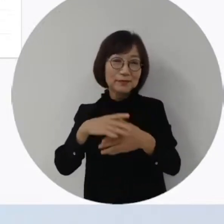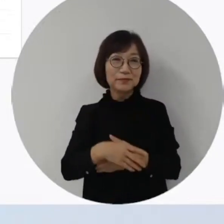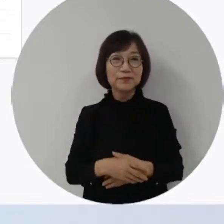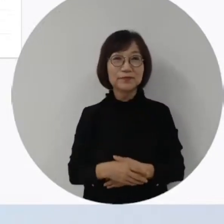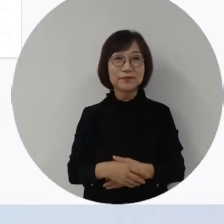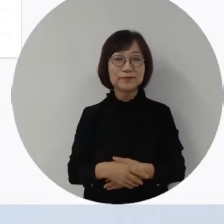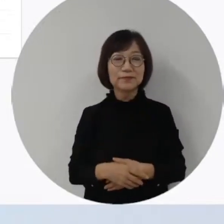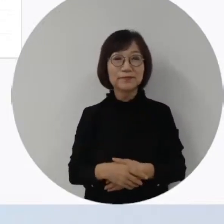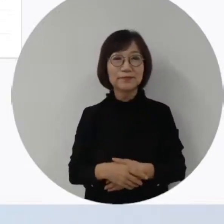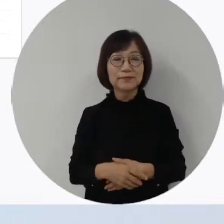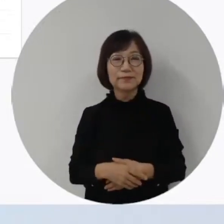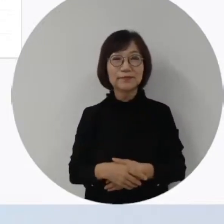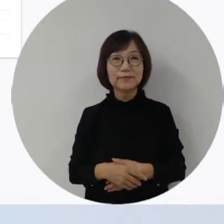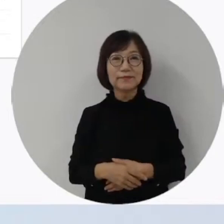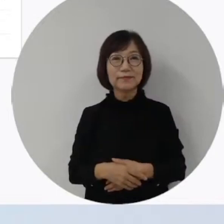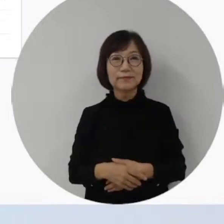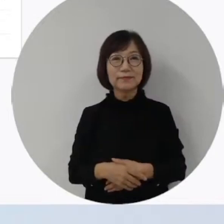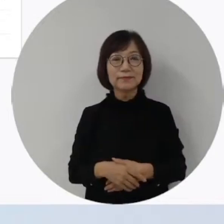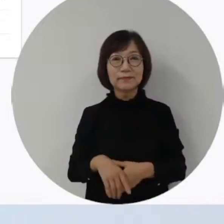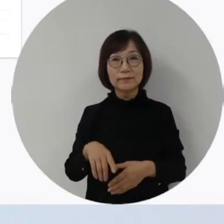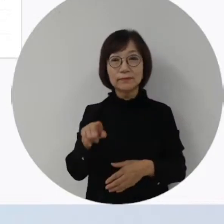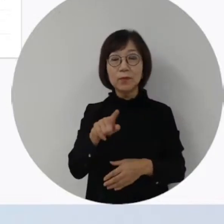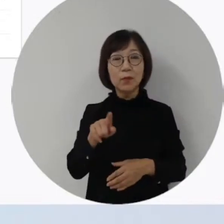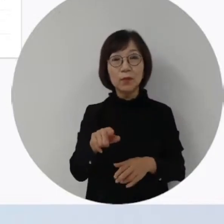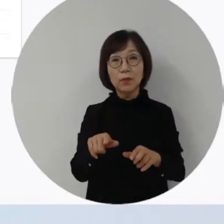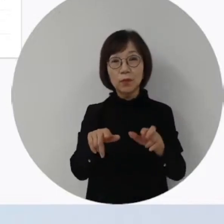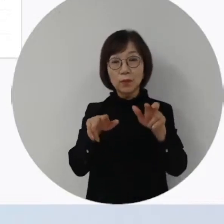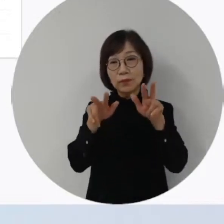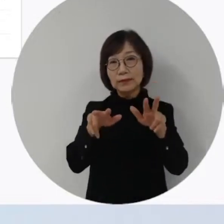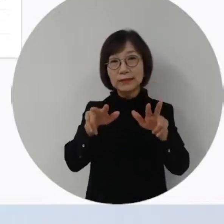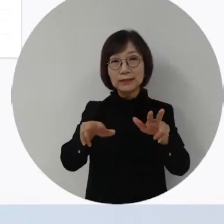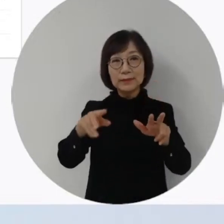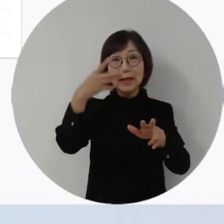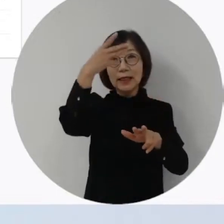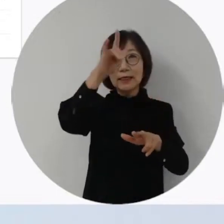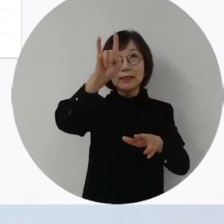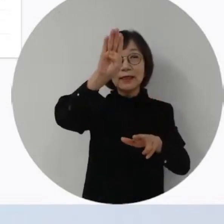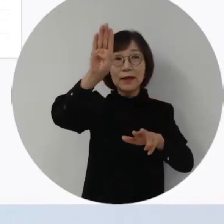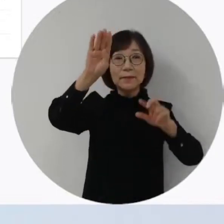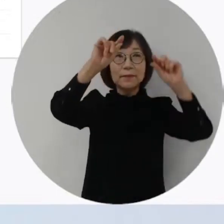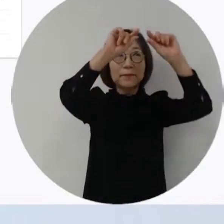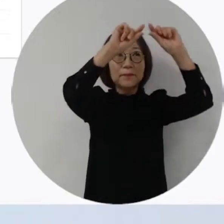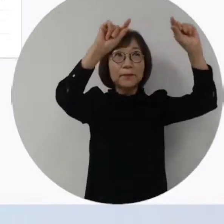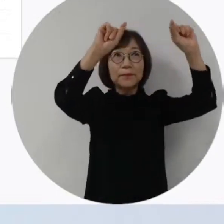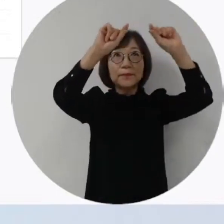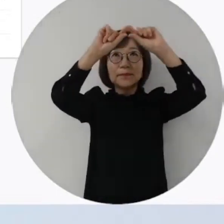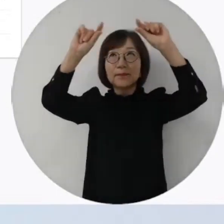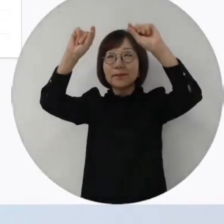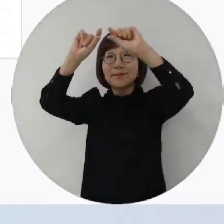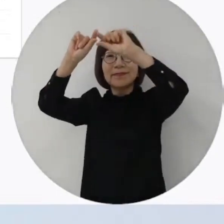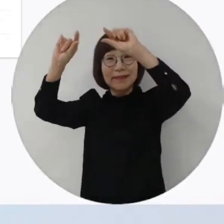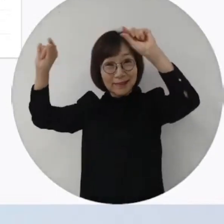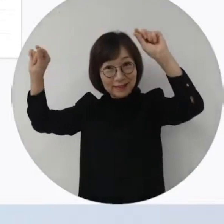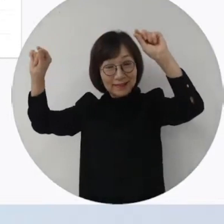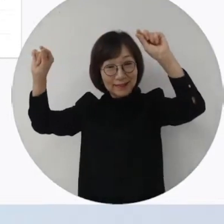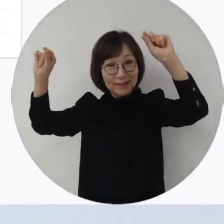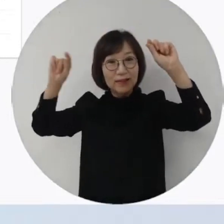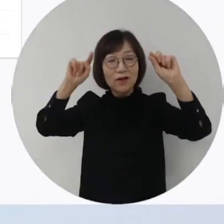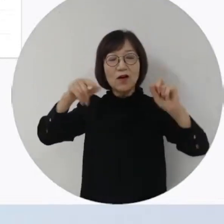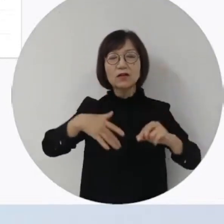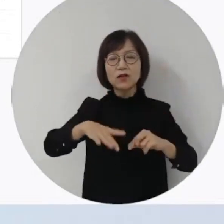이 메뉴는 여기 현재 탭으로 열려있는 이 페이지를 시작